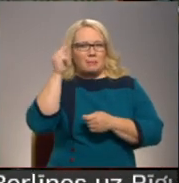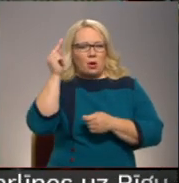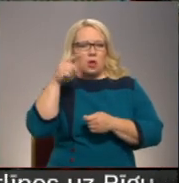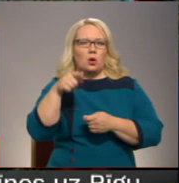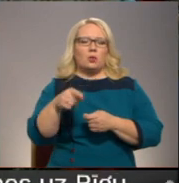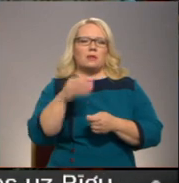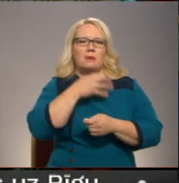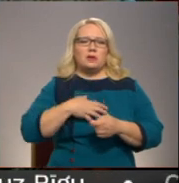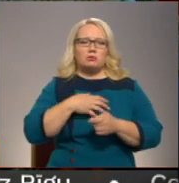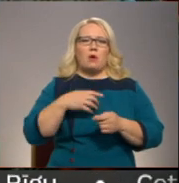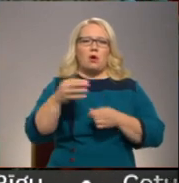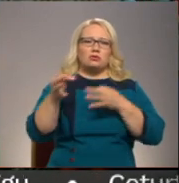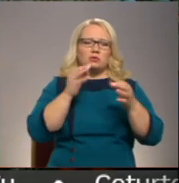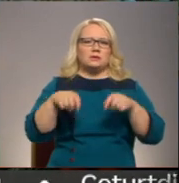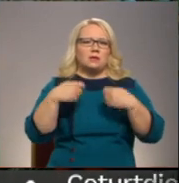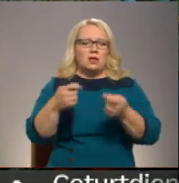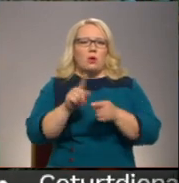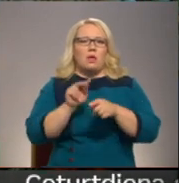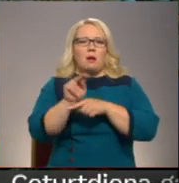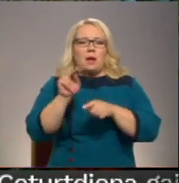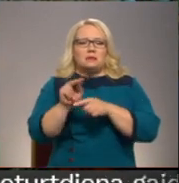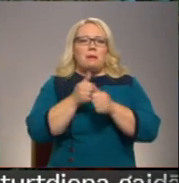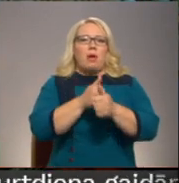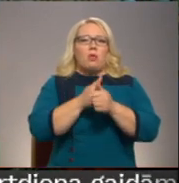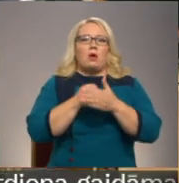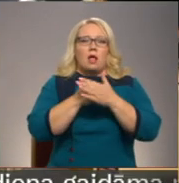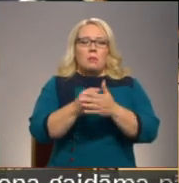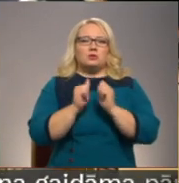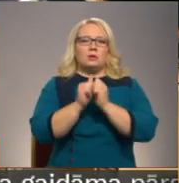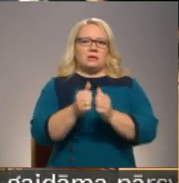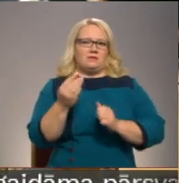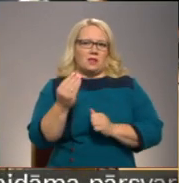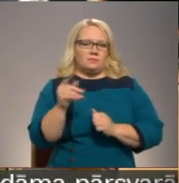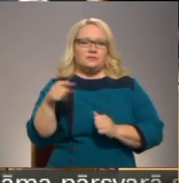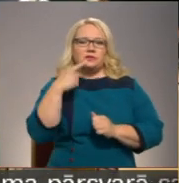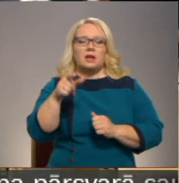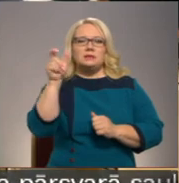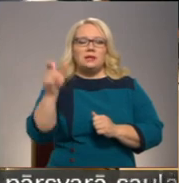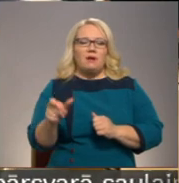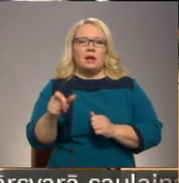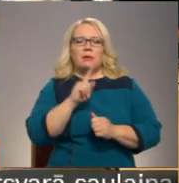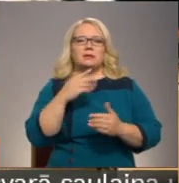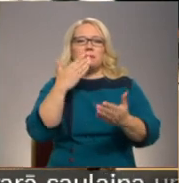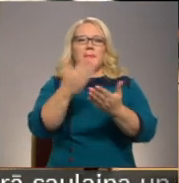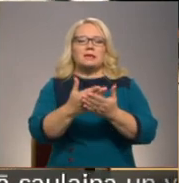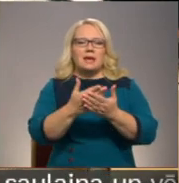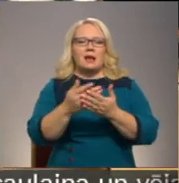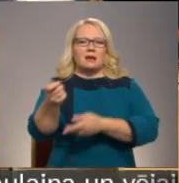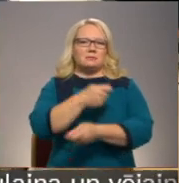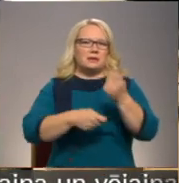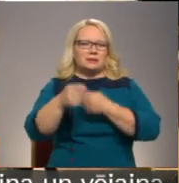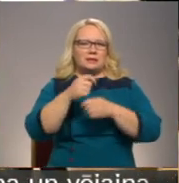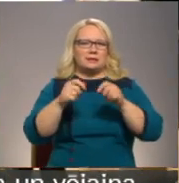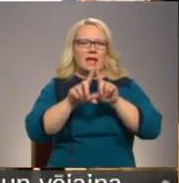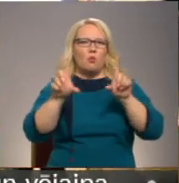nepieciešamās konsultācijas un apmācības, mentoru atbalstu un līdzfinansējumu. Cilvēkam, kas piesakās inkubatorā, noteikti jābūt motivācijai un